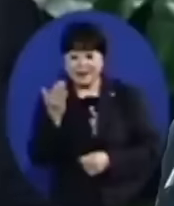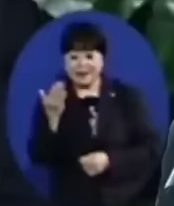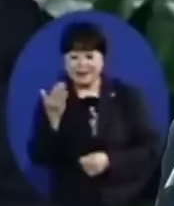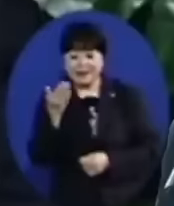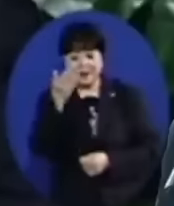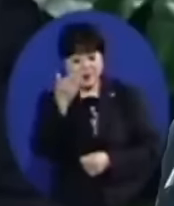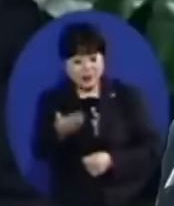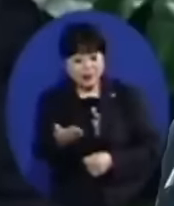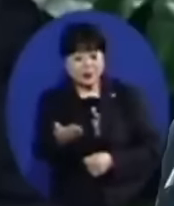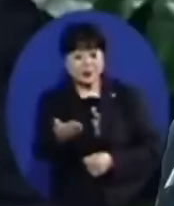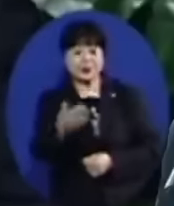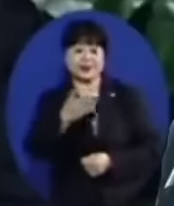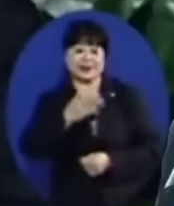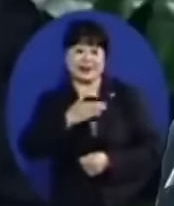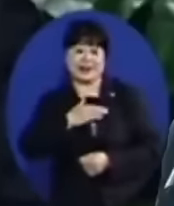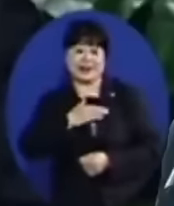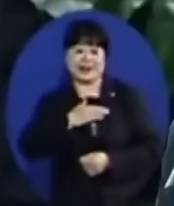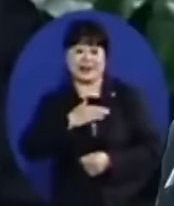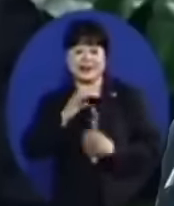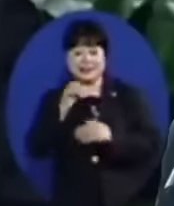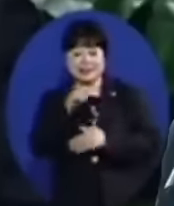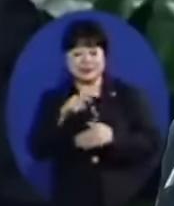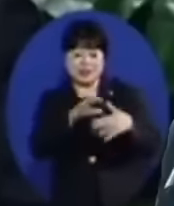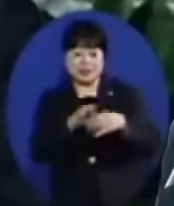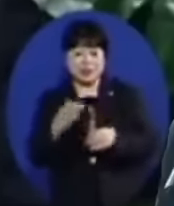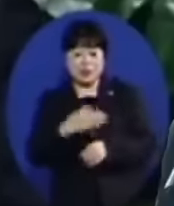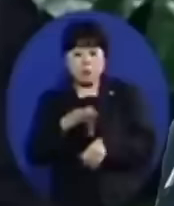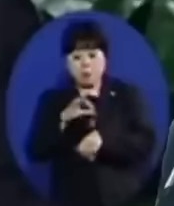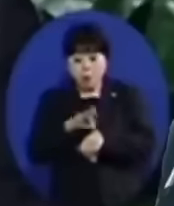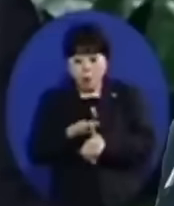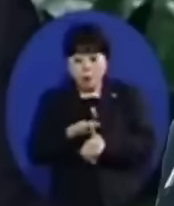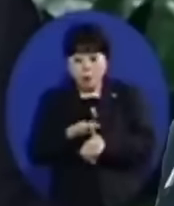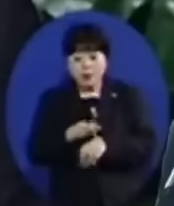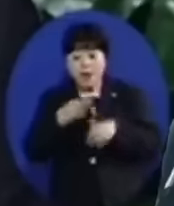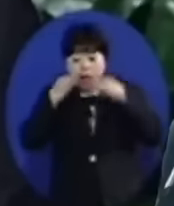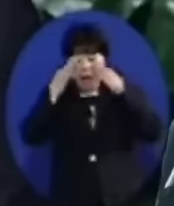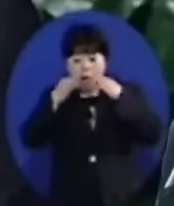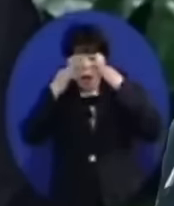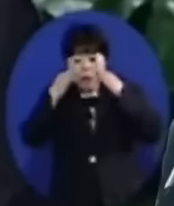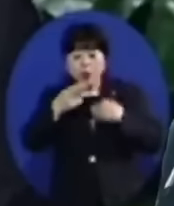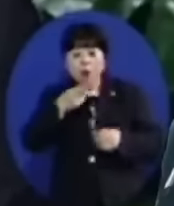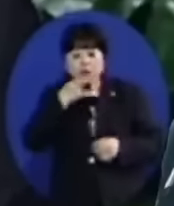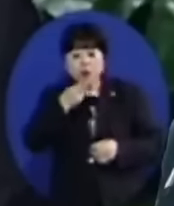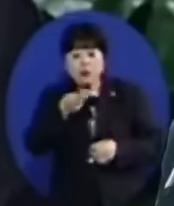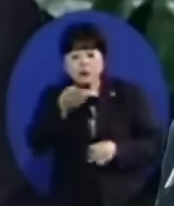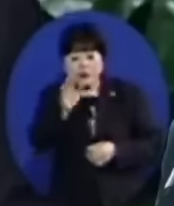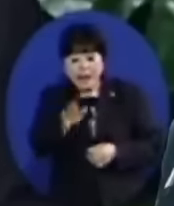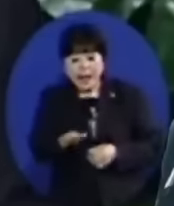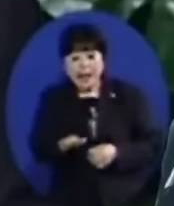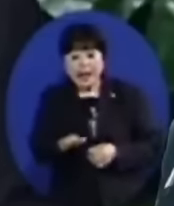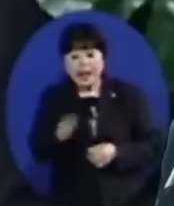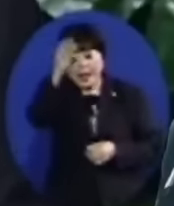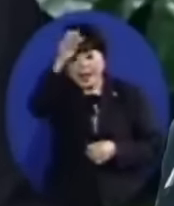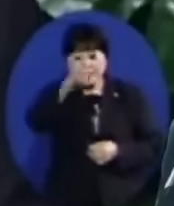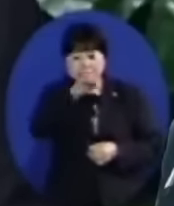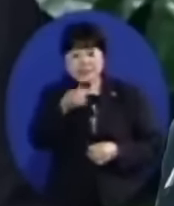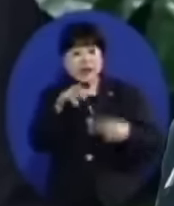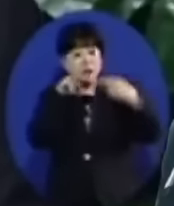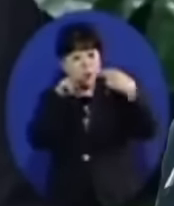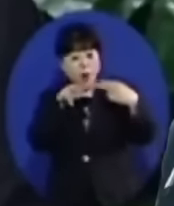여러분 내 세상에서가 내 육체는 내 노력을 하지 않았는데도 불구하고 십자가를 쳐다볼